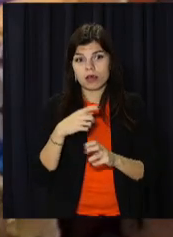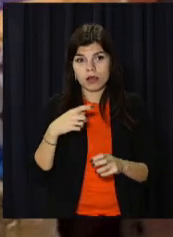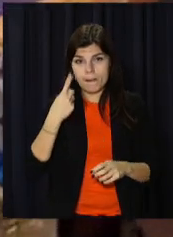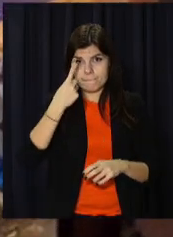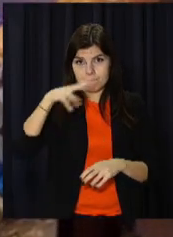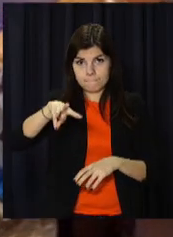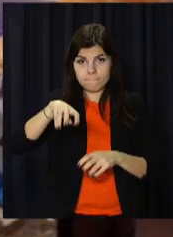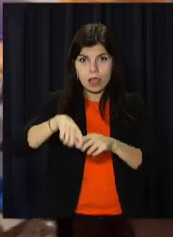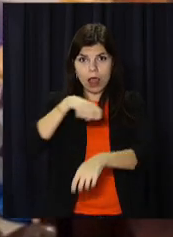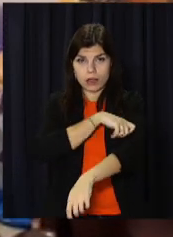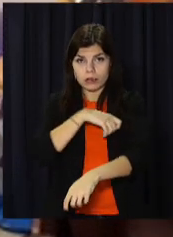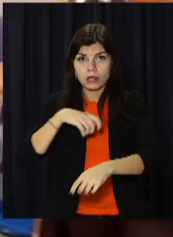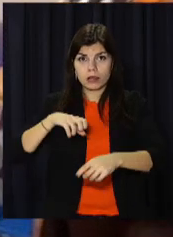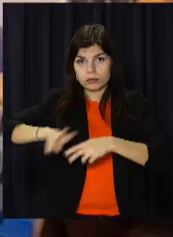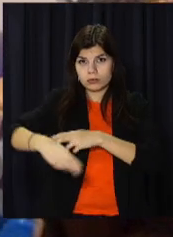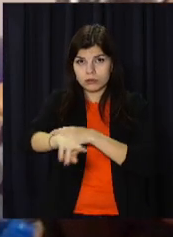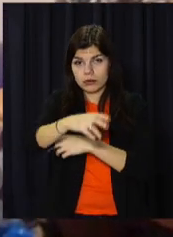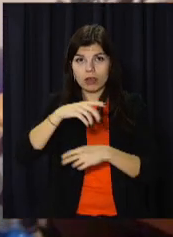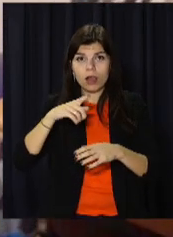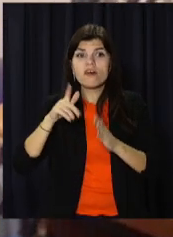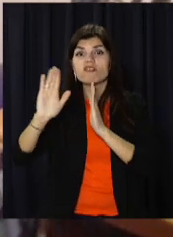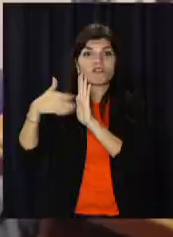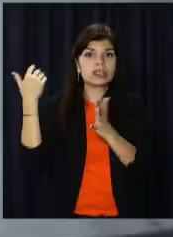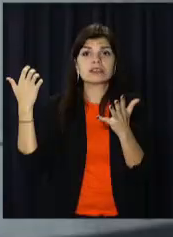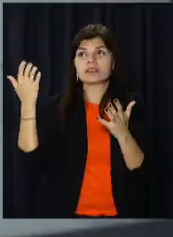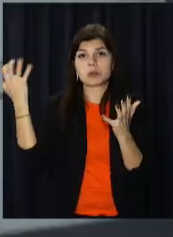плазун заповз у кухонний ящик. На поміч людям викликали